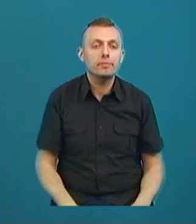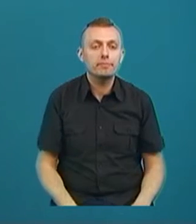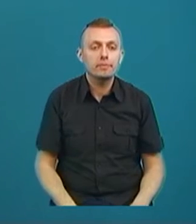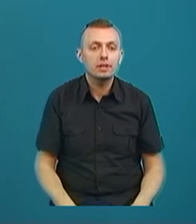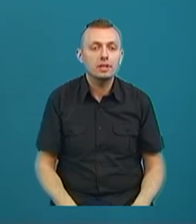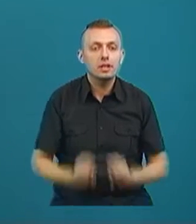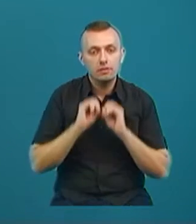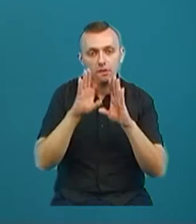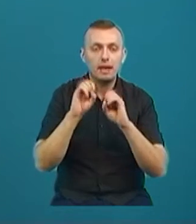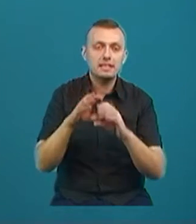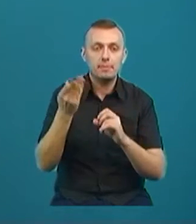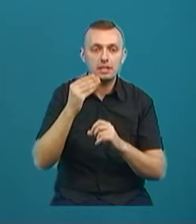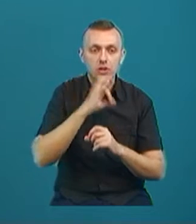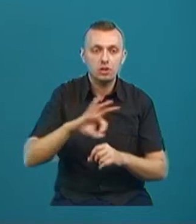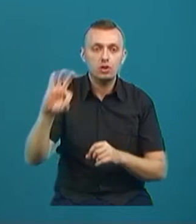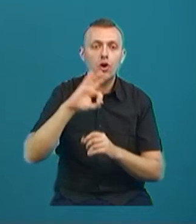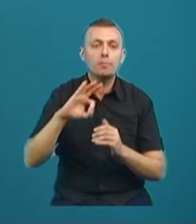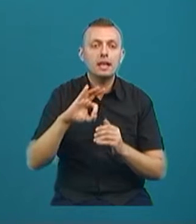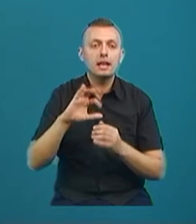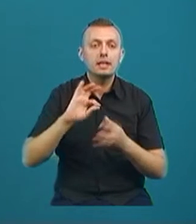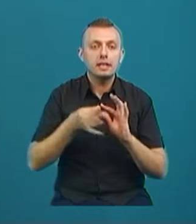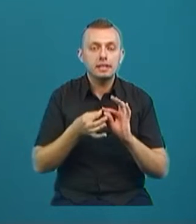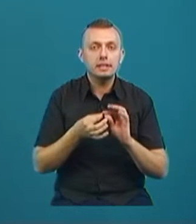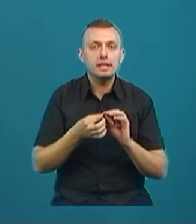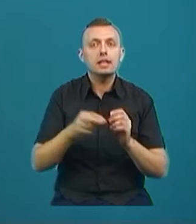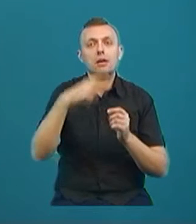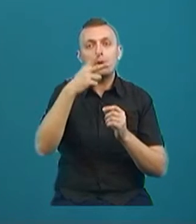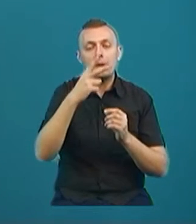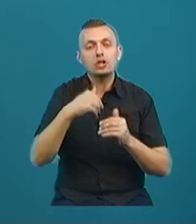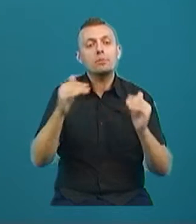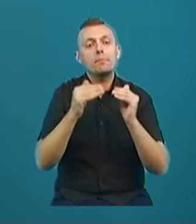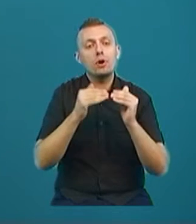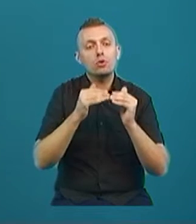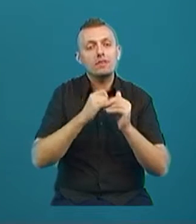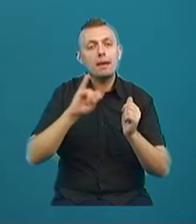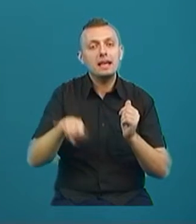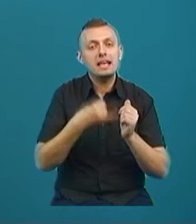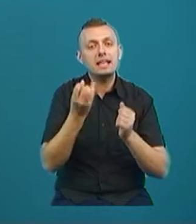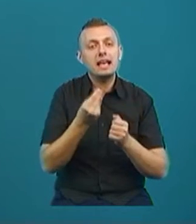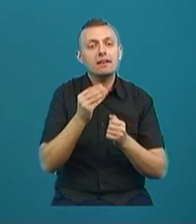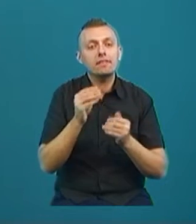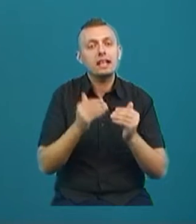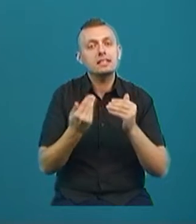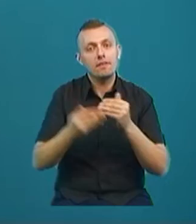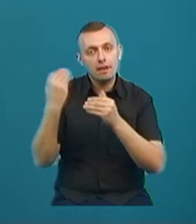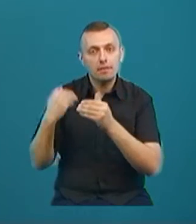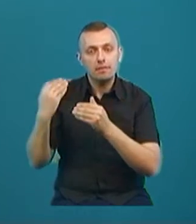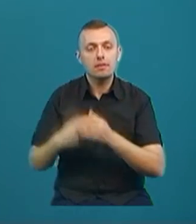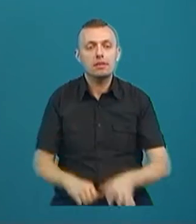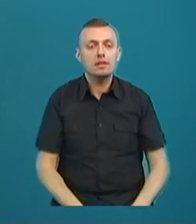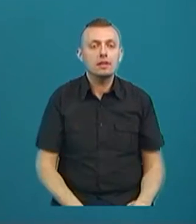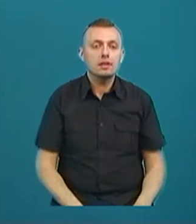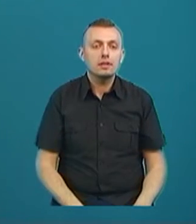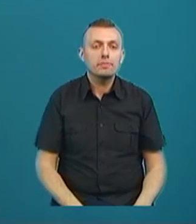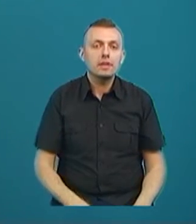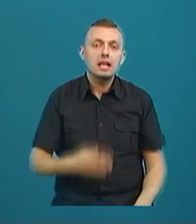dość optymistyczna informacja z perspektywy stanu finansowego kutnowskiej spółki i wypada wyrazić